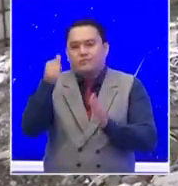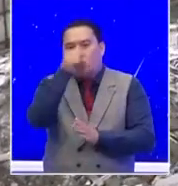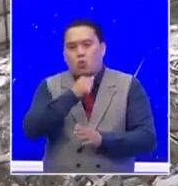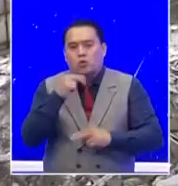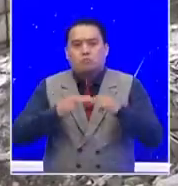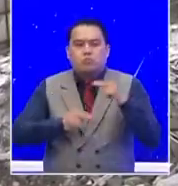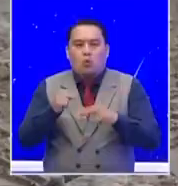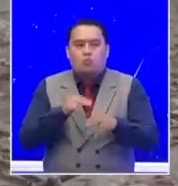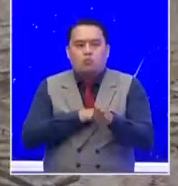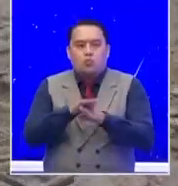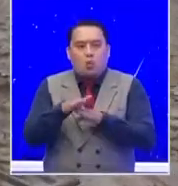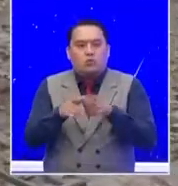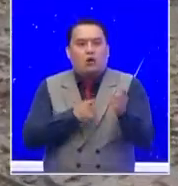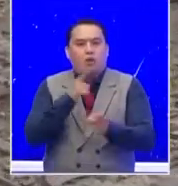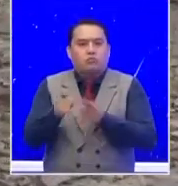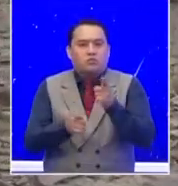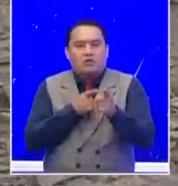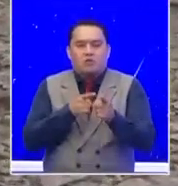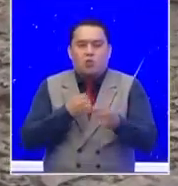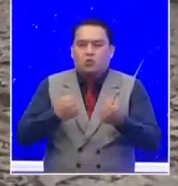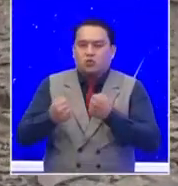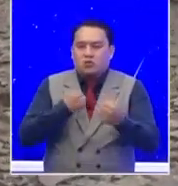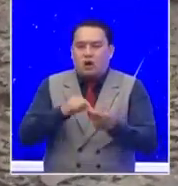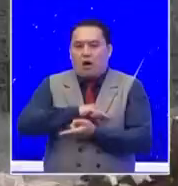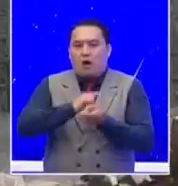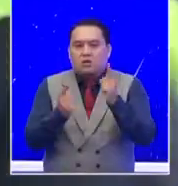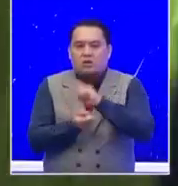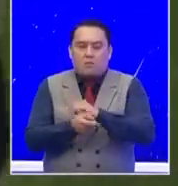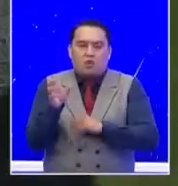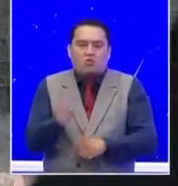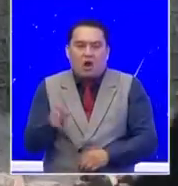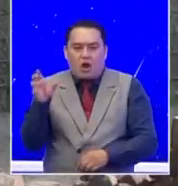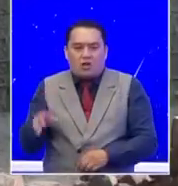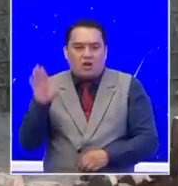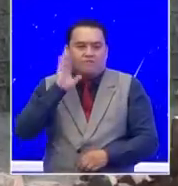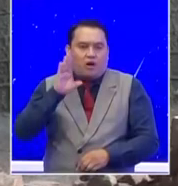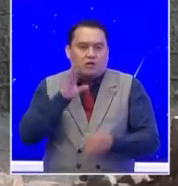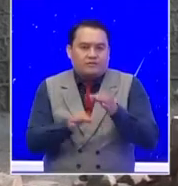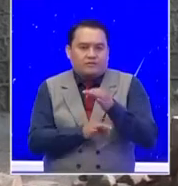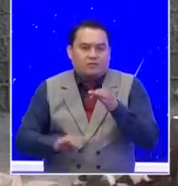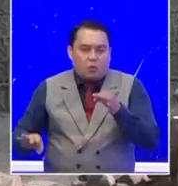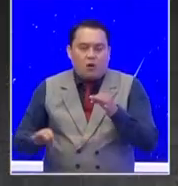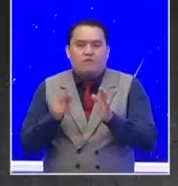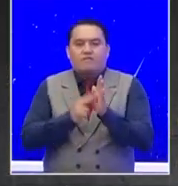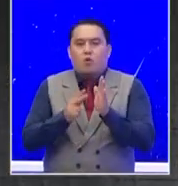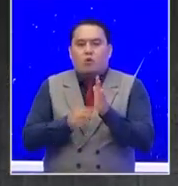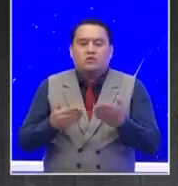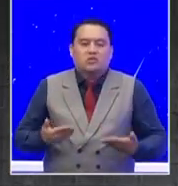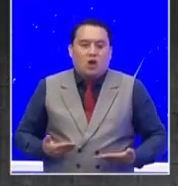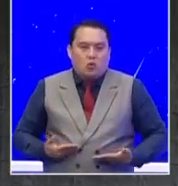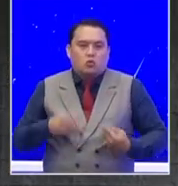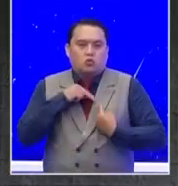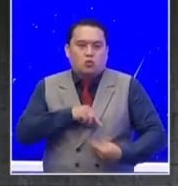претерпит полное обновление это сесть мы усиления замена отопительной канализационной и водопроводной систем более 80 жителей села